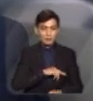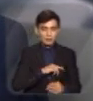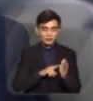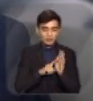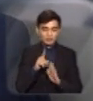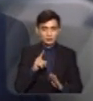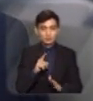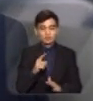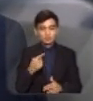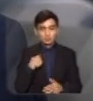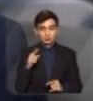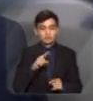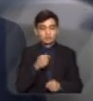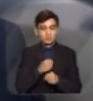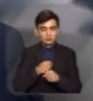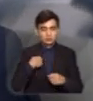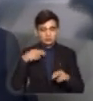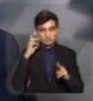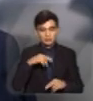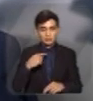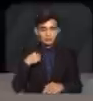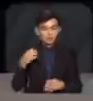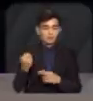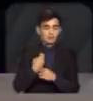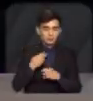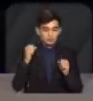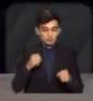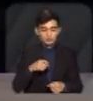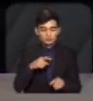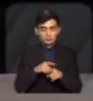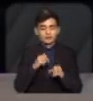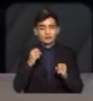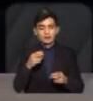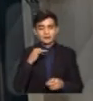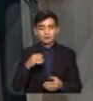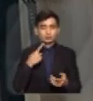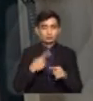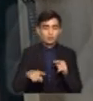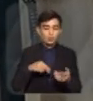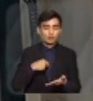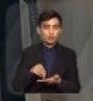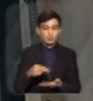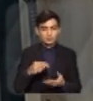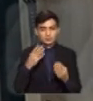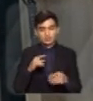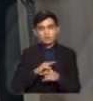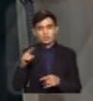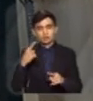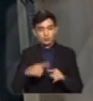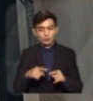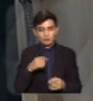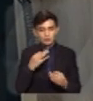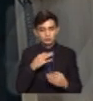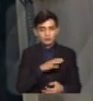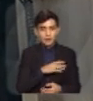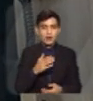начинается. Я теперь не знаю, что делать. Из-за них меня могут уволить только. Они говорят, чтобы я купил на другой какой-нибудь там самолет. А